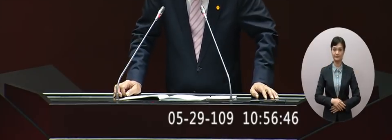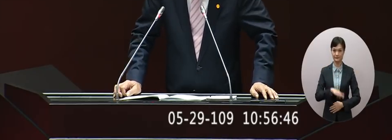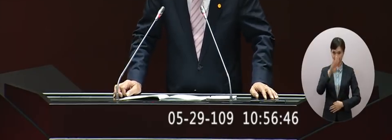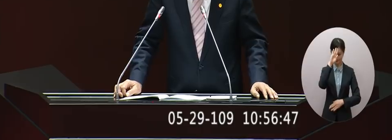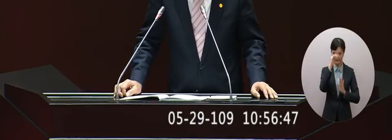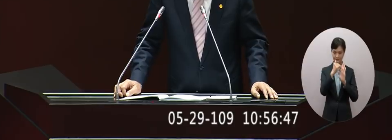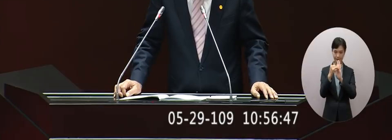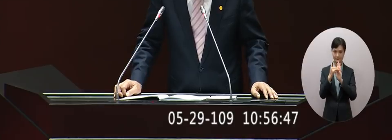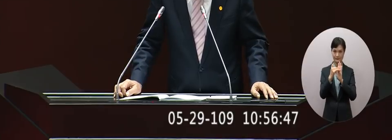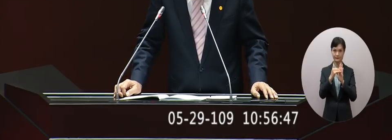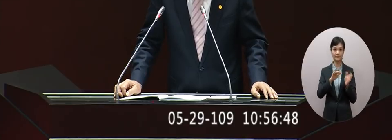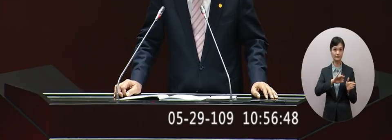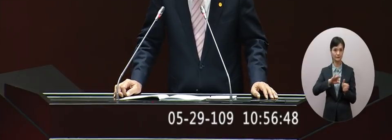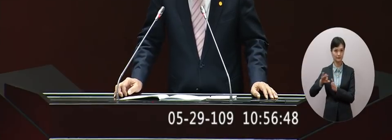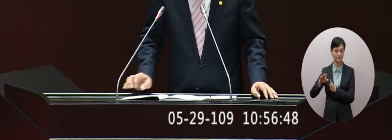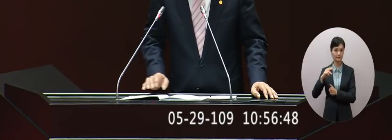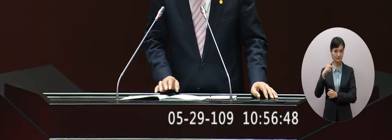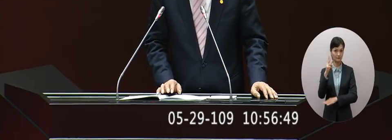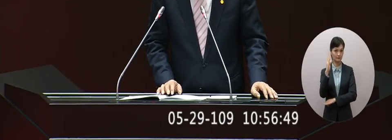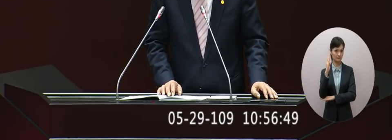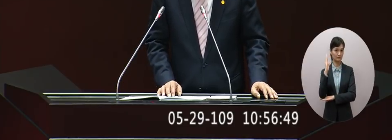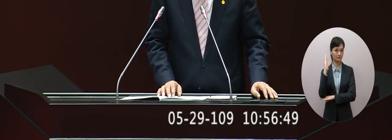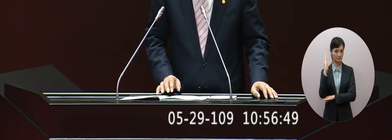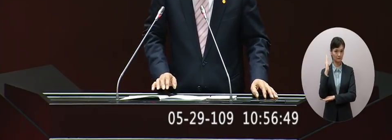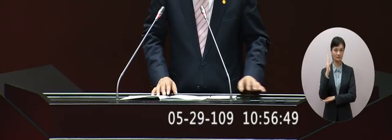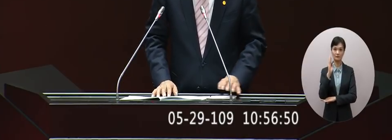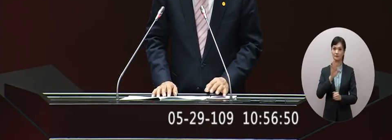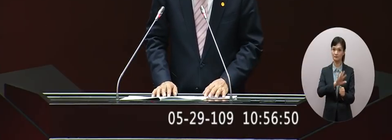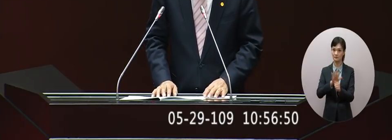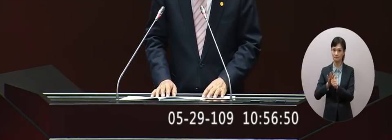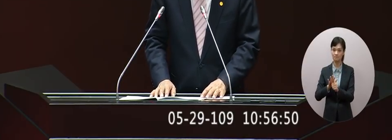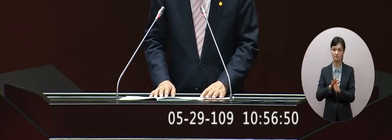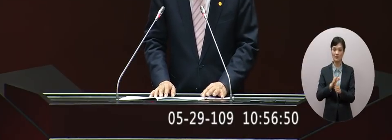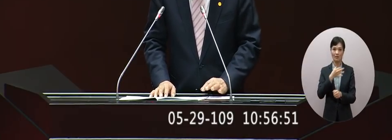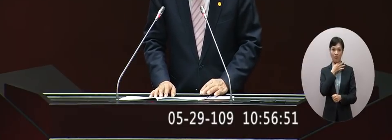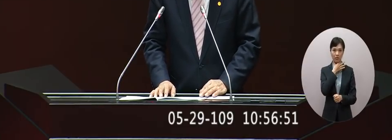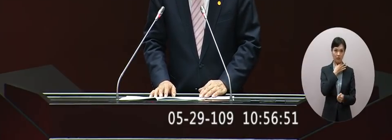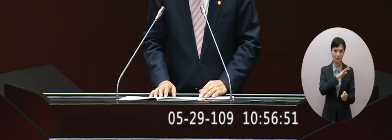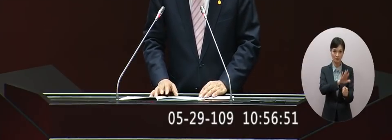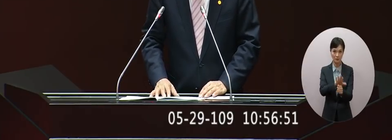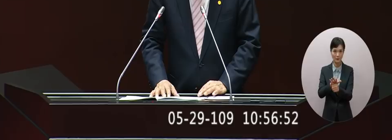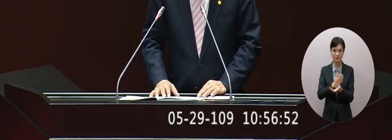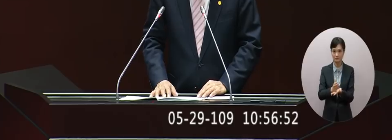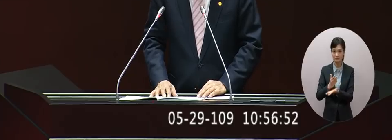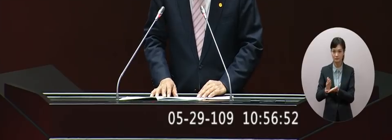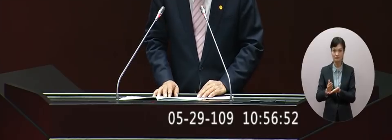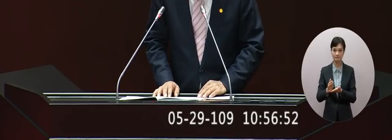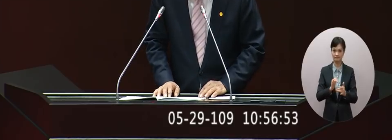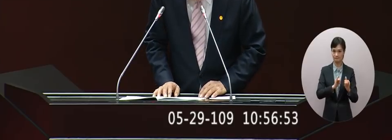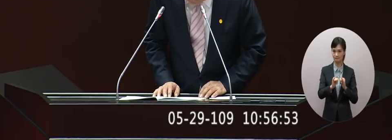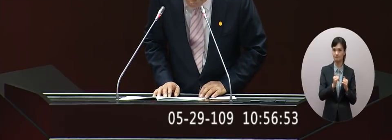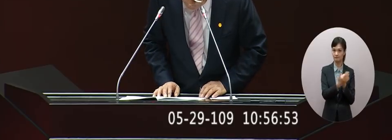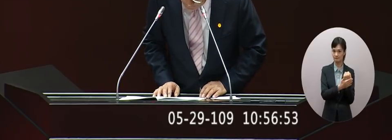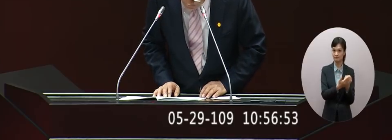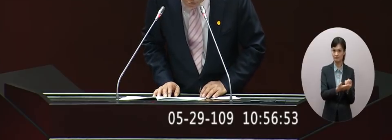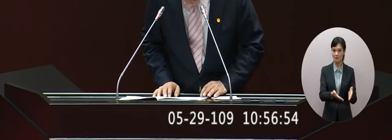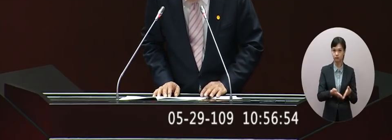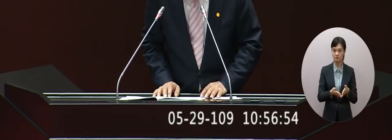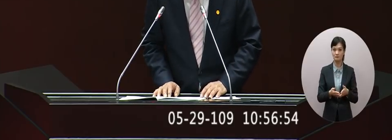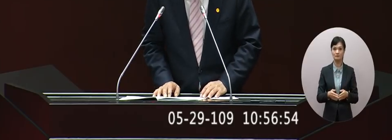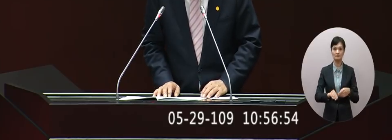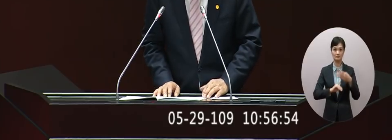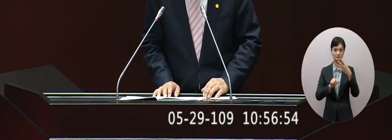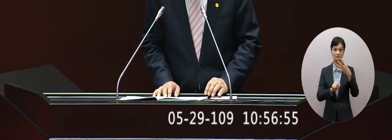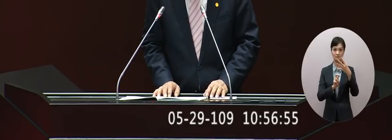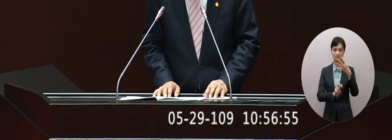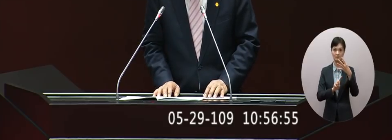外，政府大力纾困，全面守护国人。从贵院4月21日特